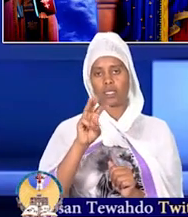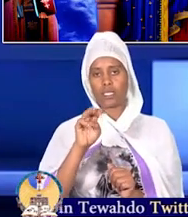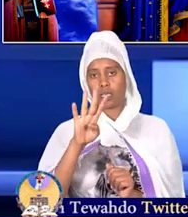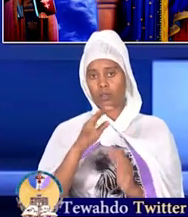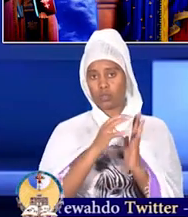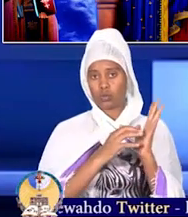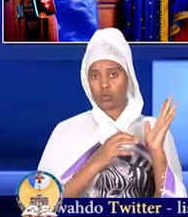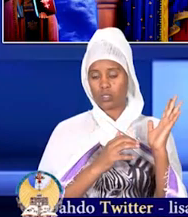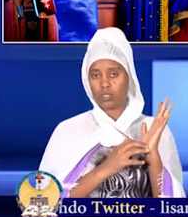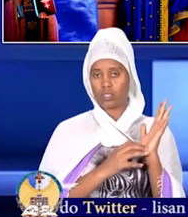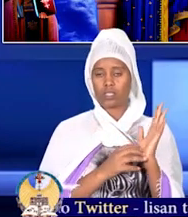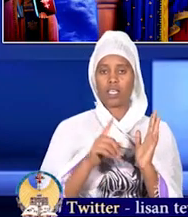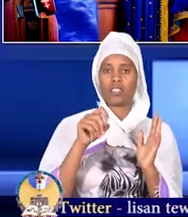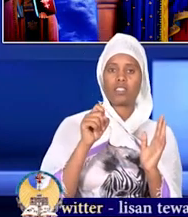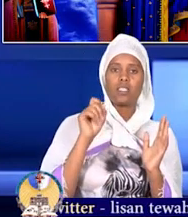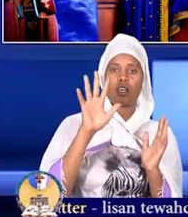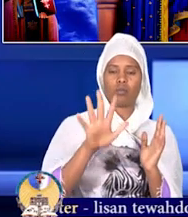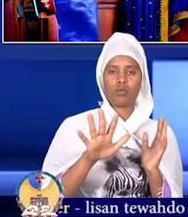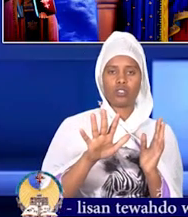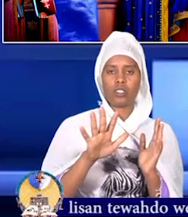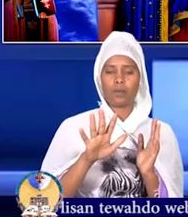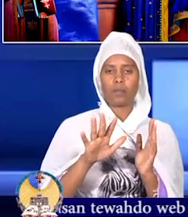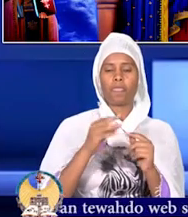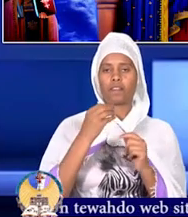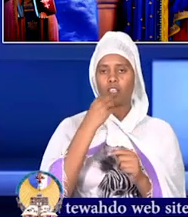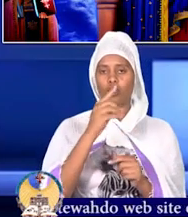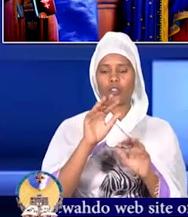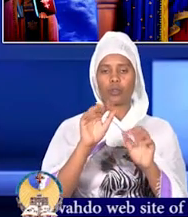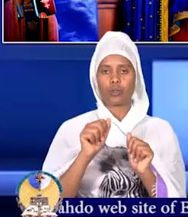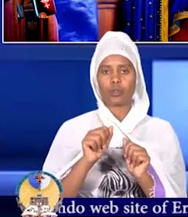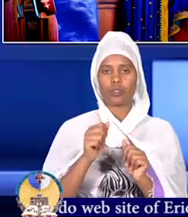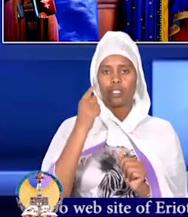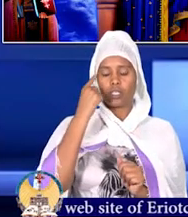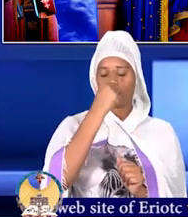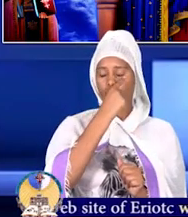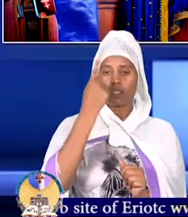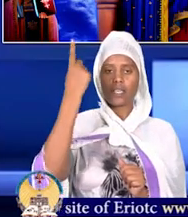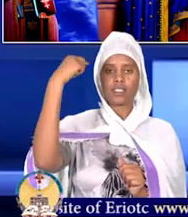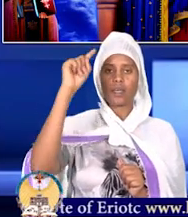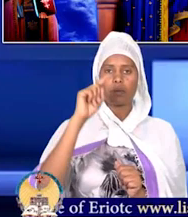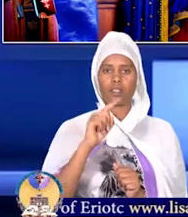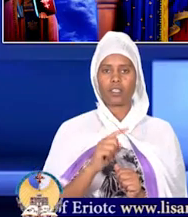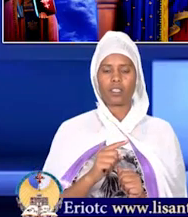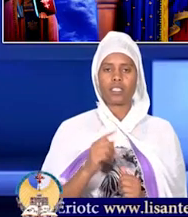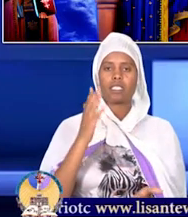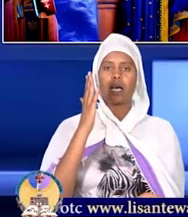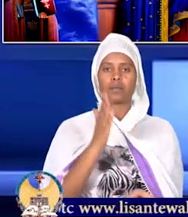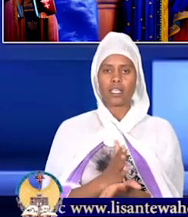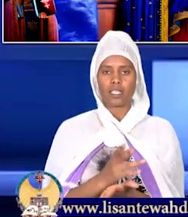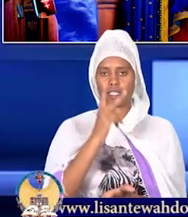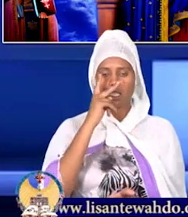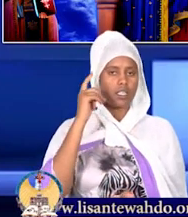መዝሙር 34 ቁፅሪ 15 እንታይ ይብል? ኤዕንቲ እግዚኣብሔር